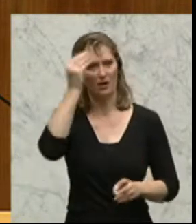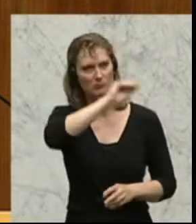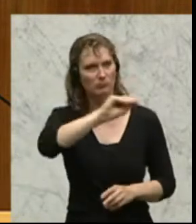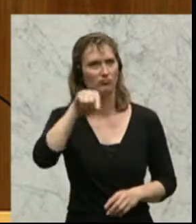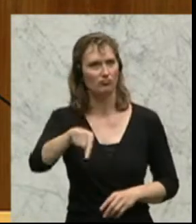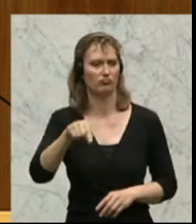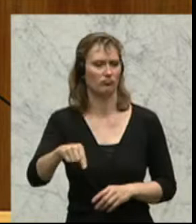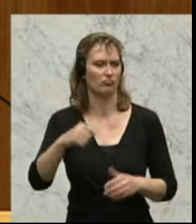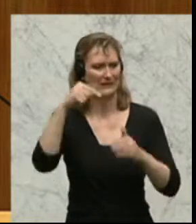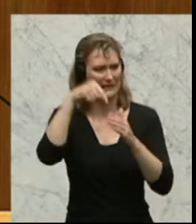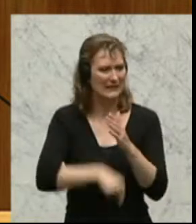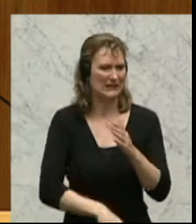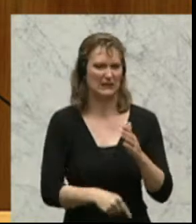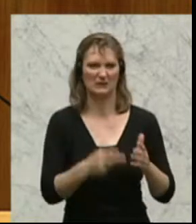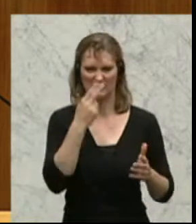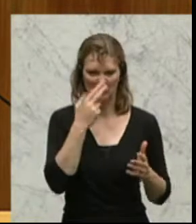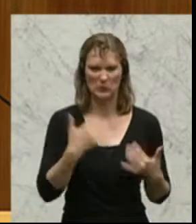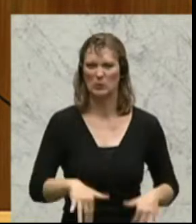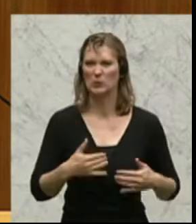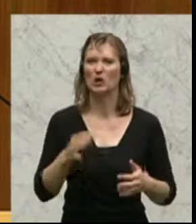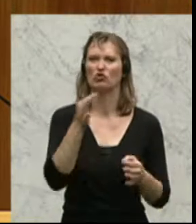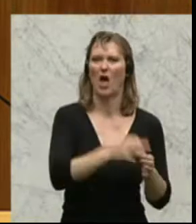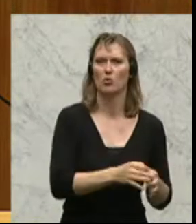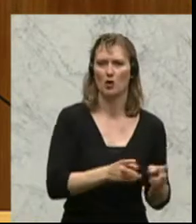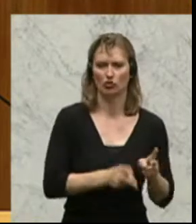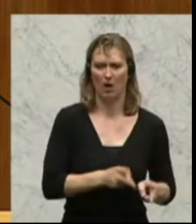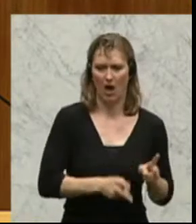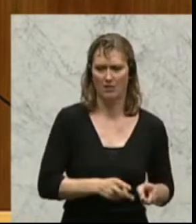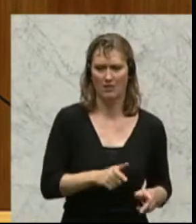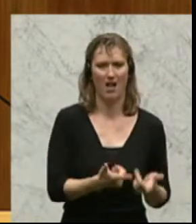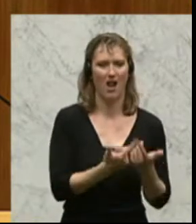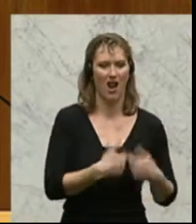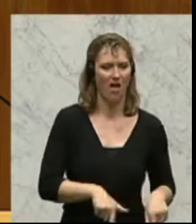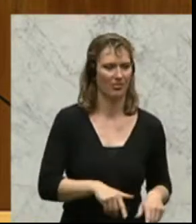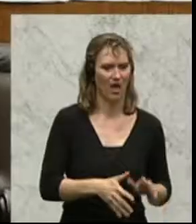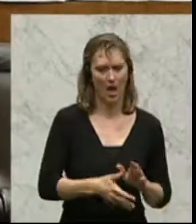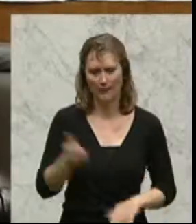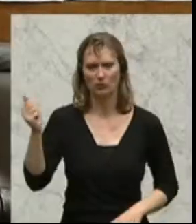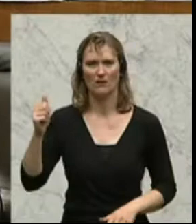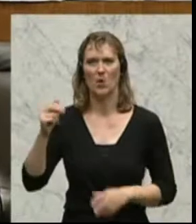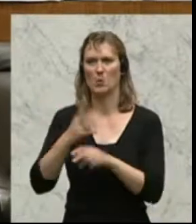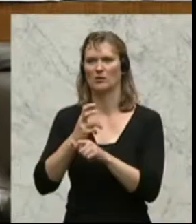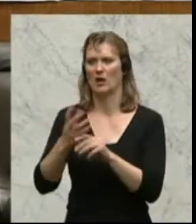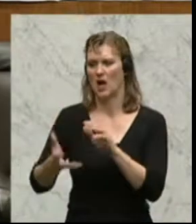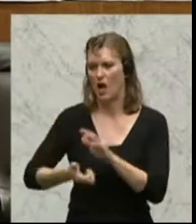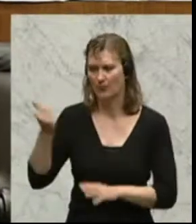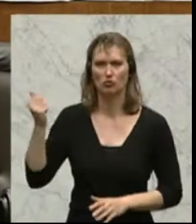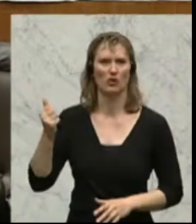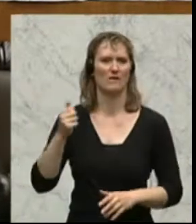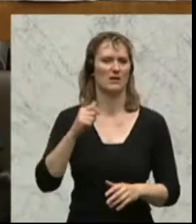zutiefst standortschädlich war. Irland abgeschafft, Österreich abgeschafft, Italien